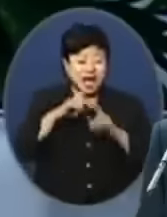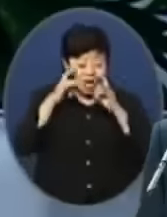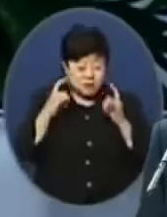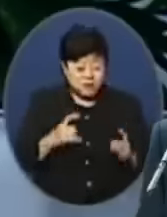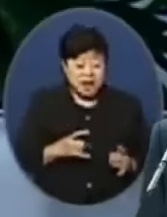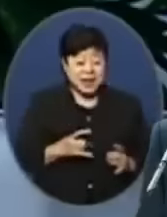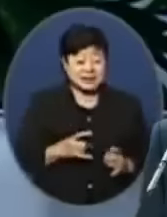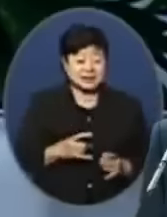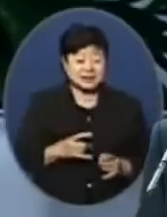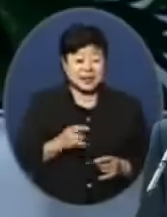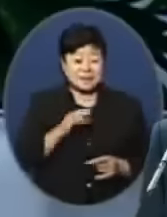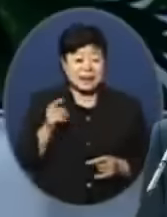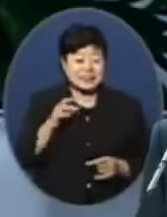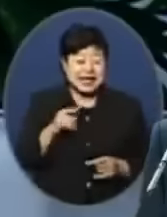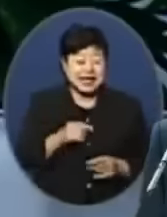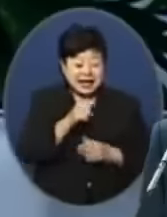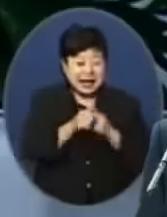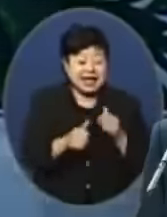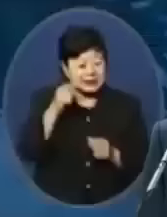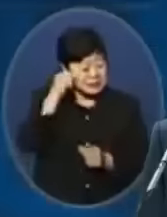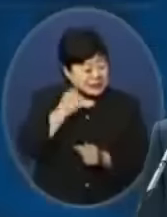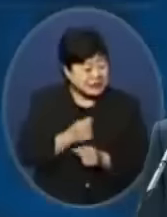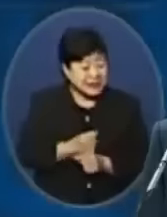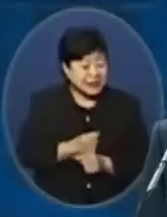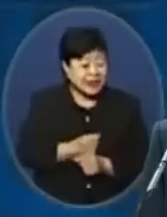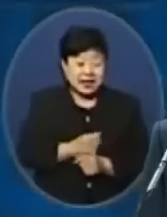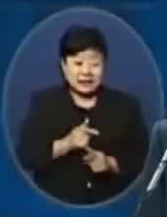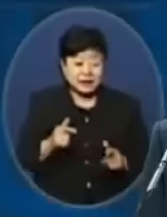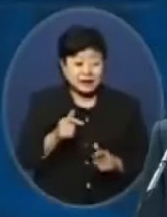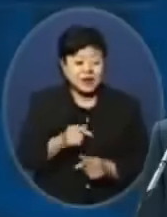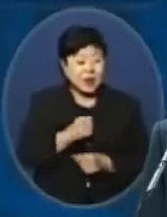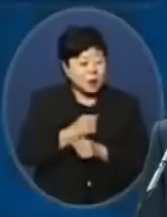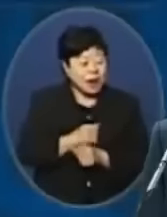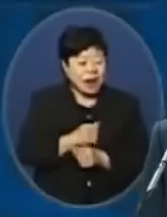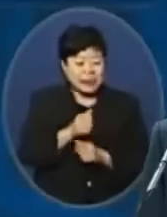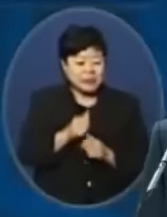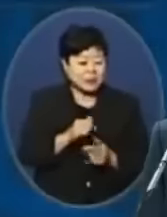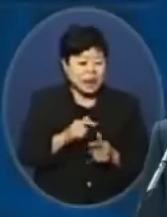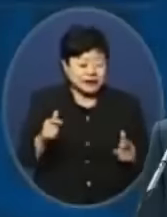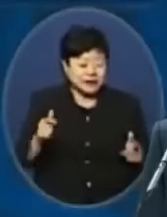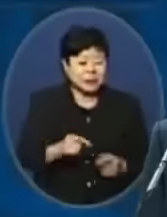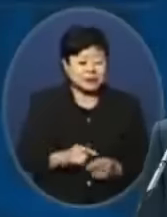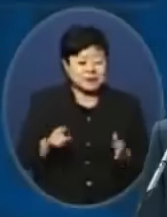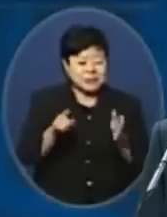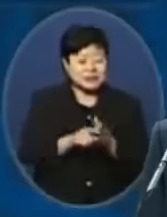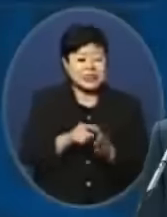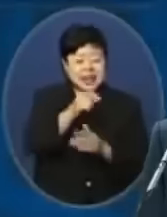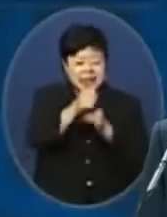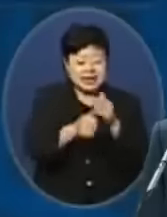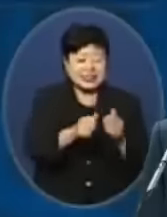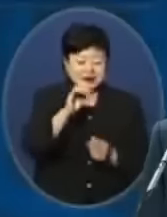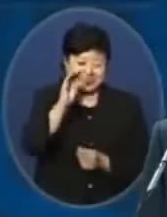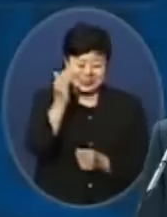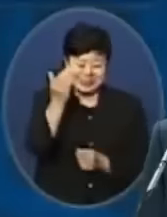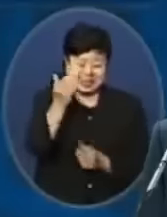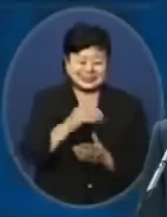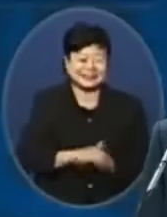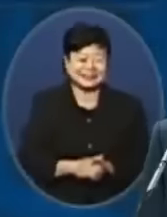수학자였던 파스칼은 하나님은 철학자의 하나님이 아니시오, 과학자의 하나님도 아니시고 하나님은 믿는 자의